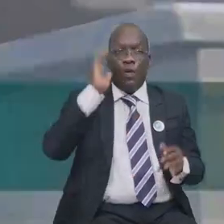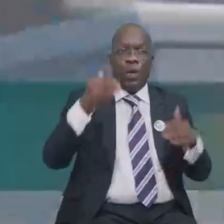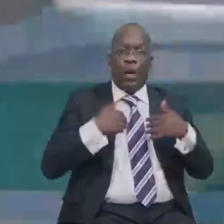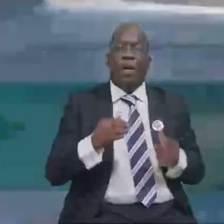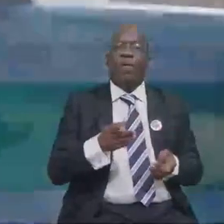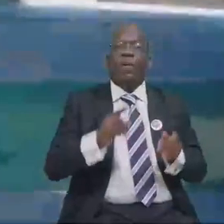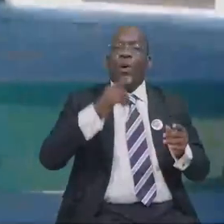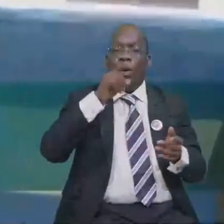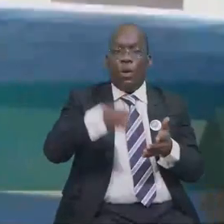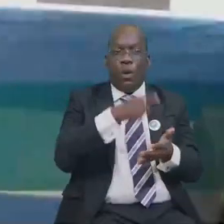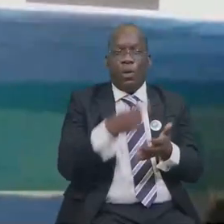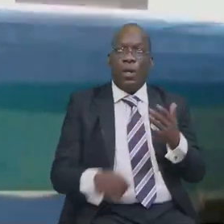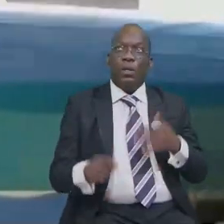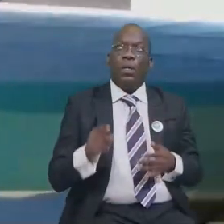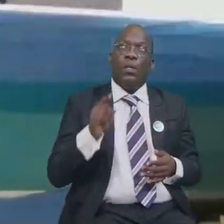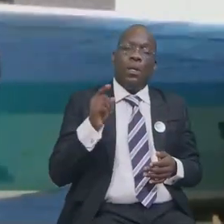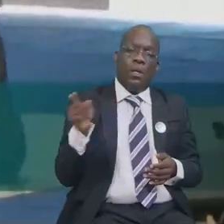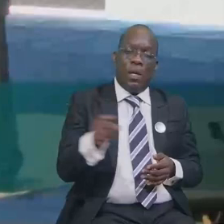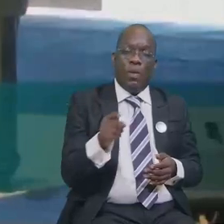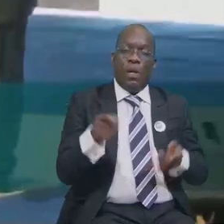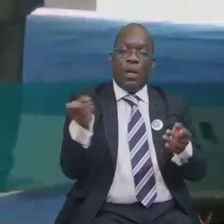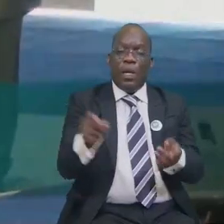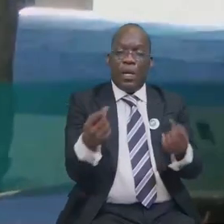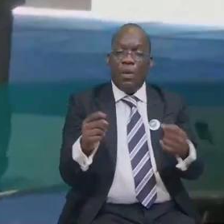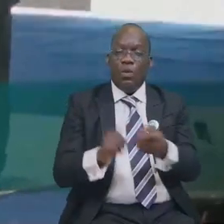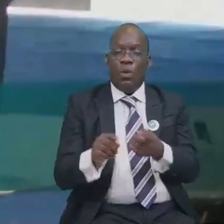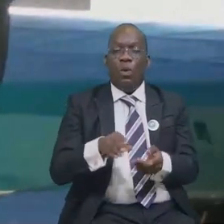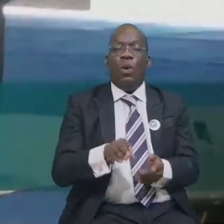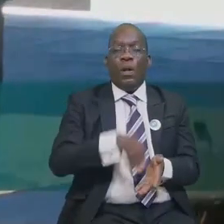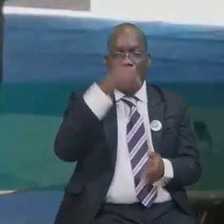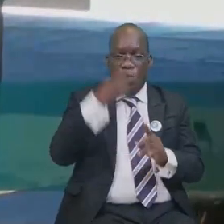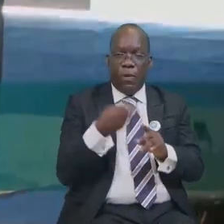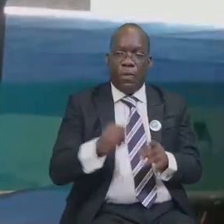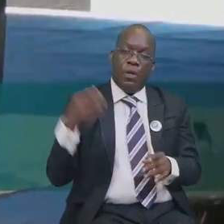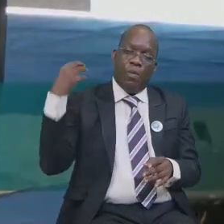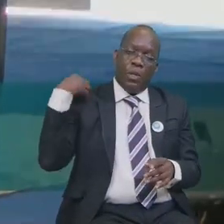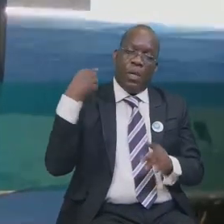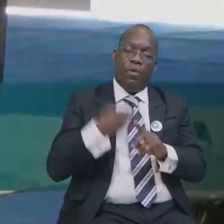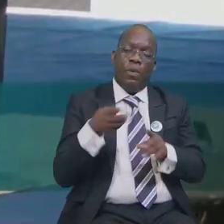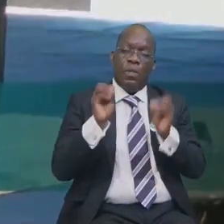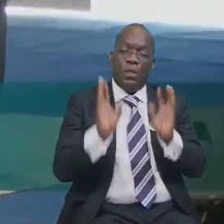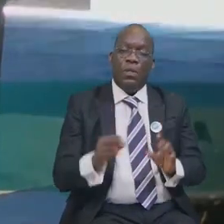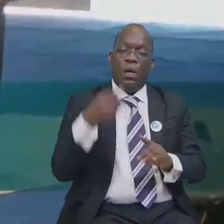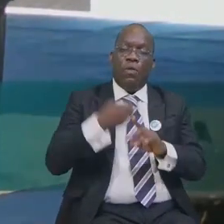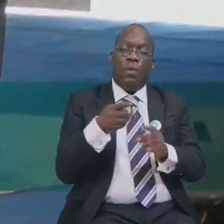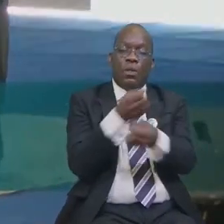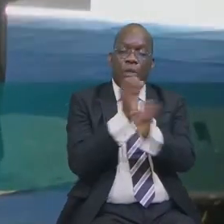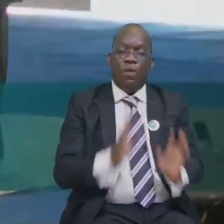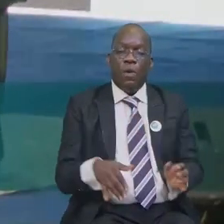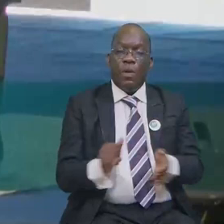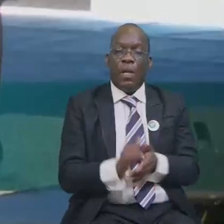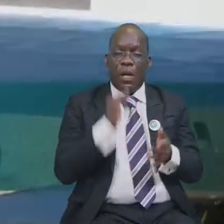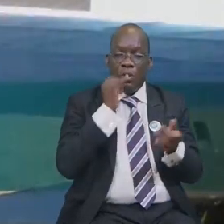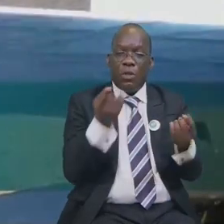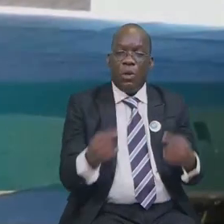donc apprendre de leur maître et de leur enseignant, du Messie et du Sauveur qui est venu dans